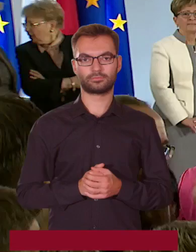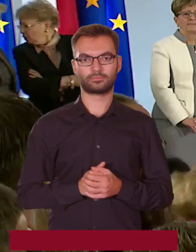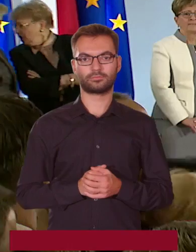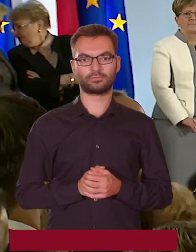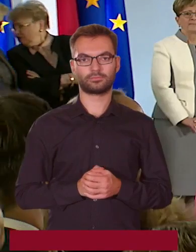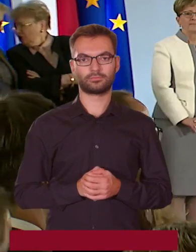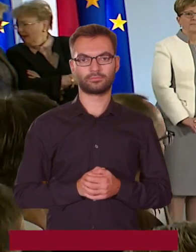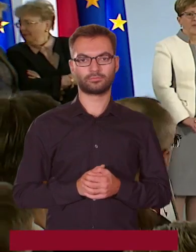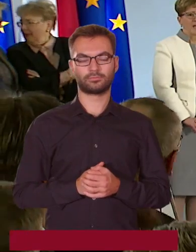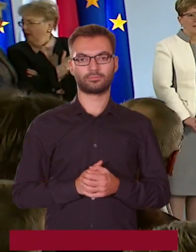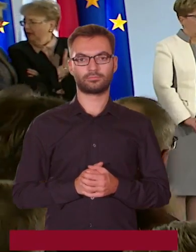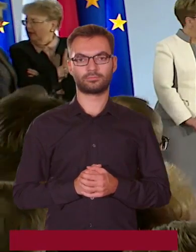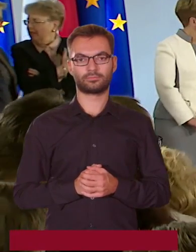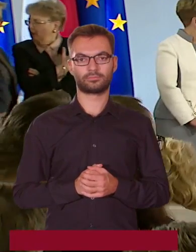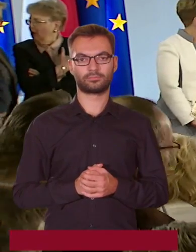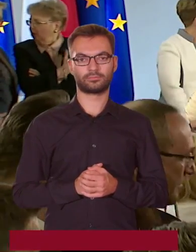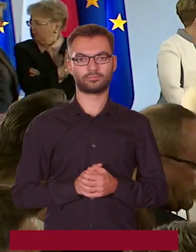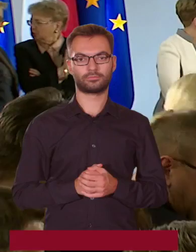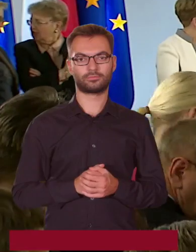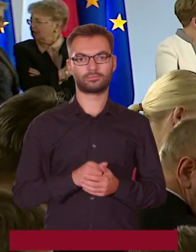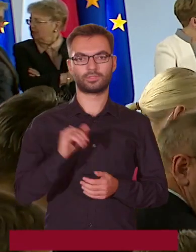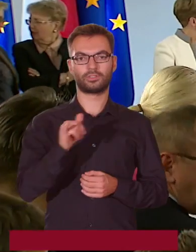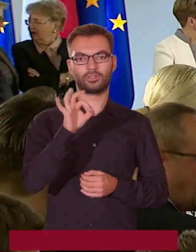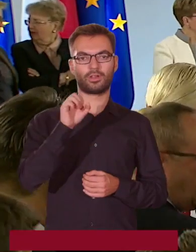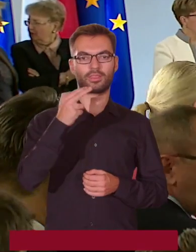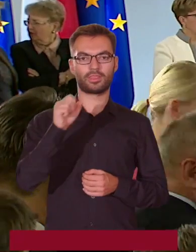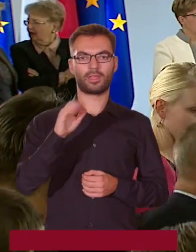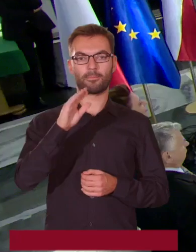Proszę panią Joannę Beatę Borowiak.